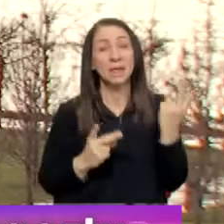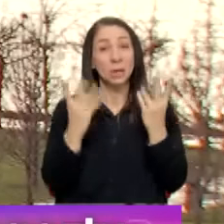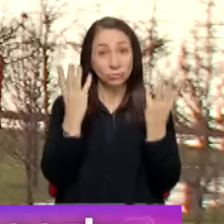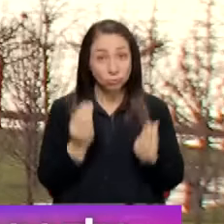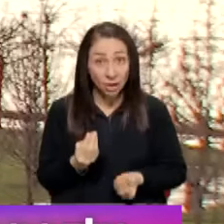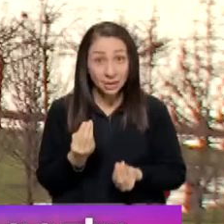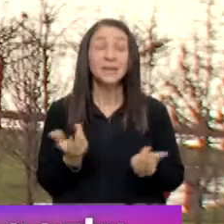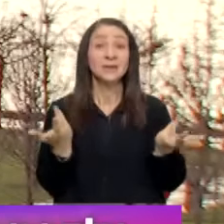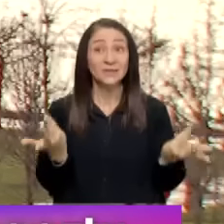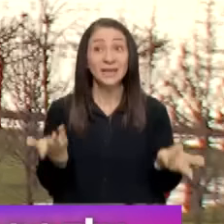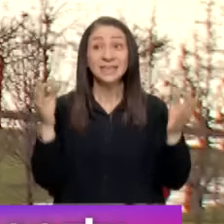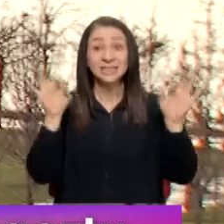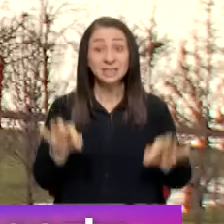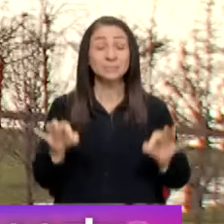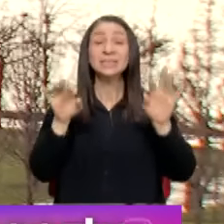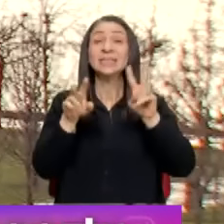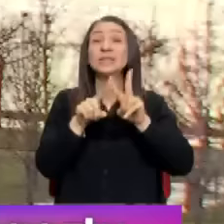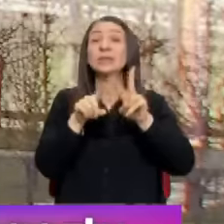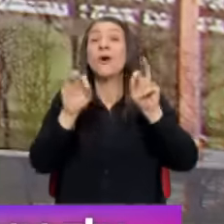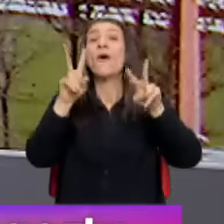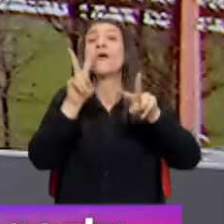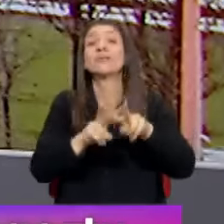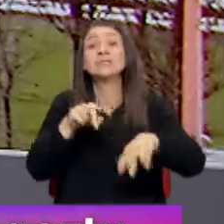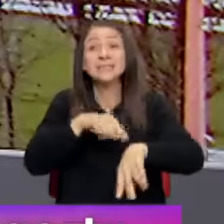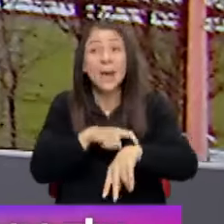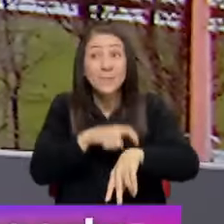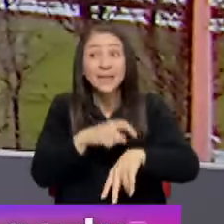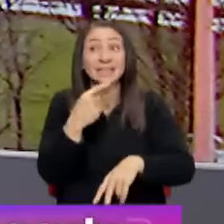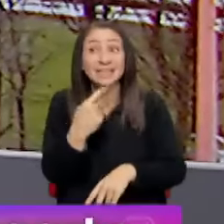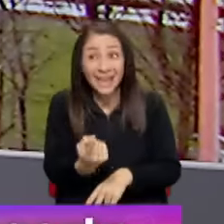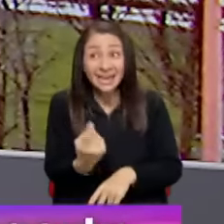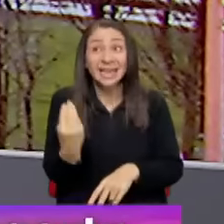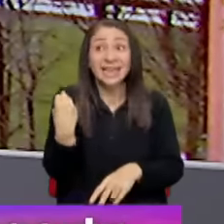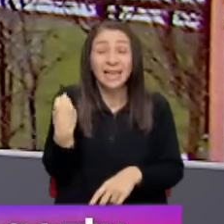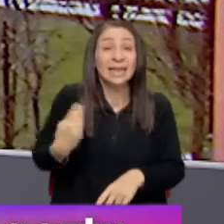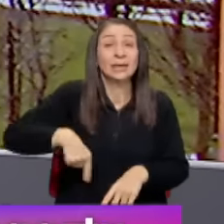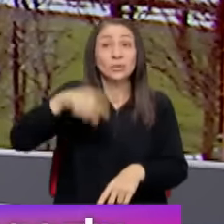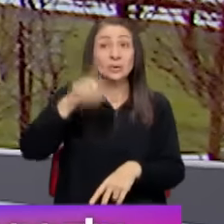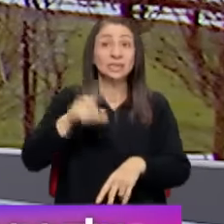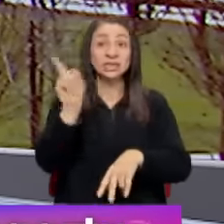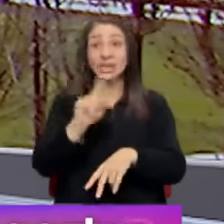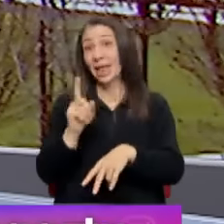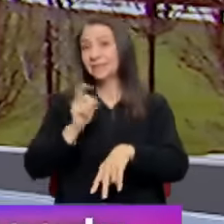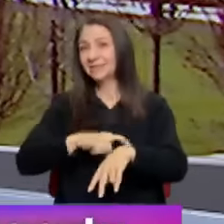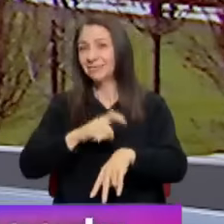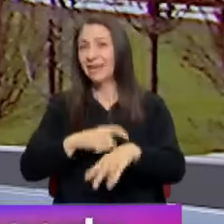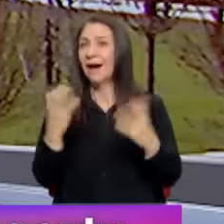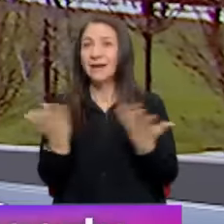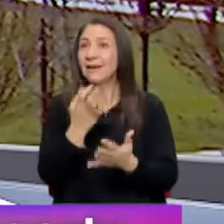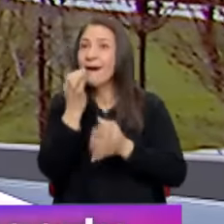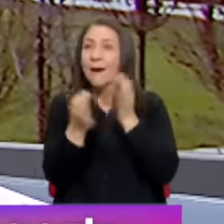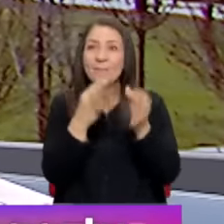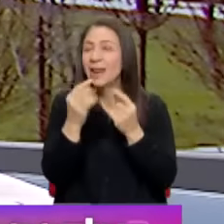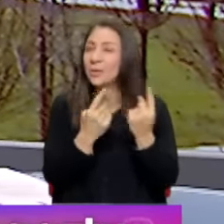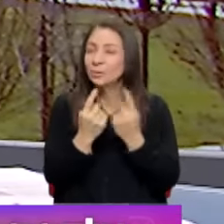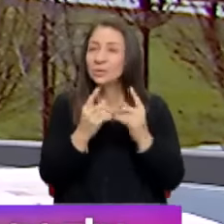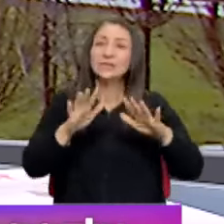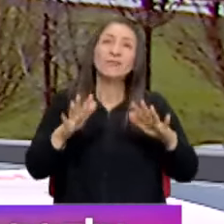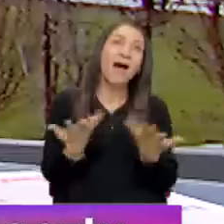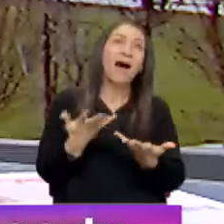ve şimdi Now zamanı derken yeni günde Çalar Saat'te hangi haberleri konuşacağız